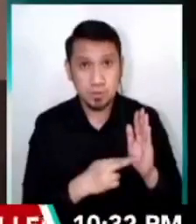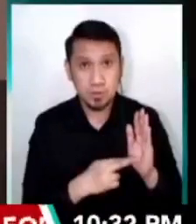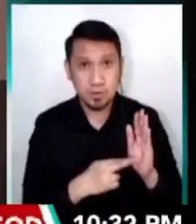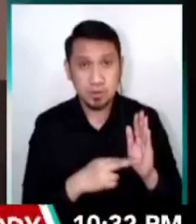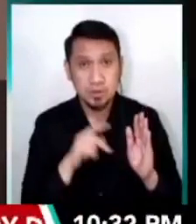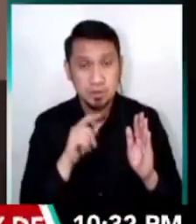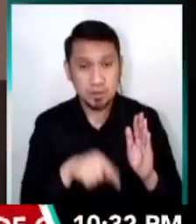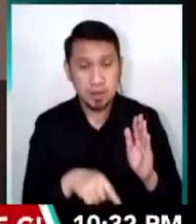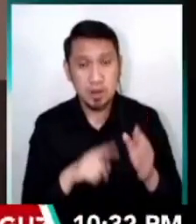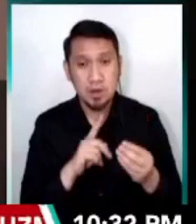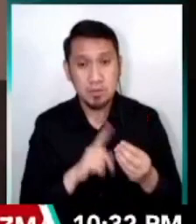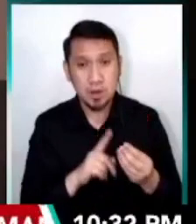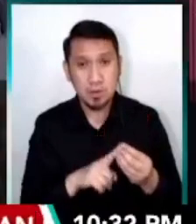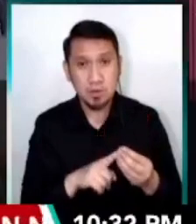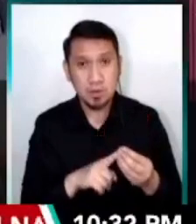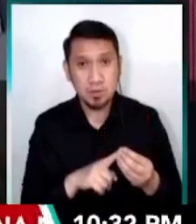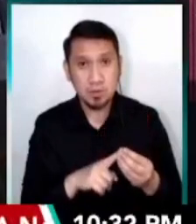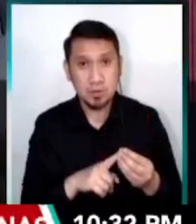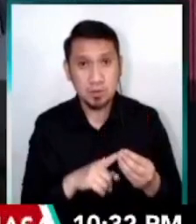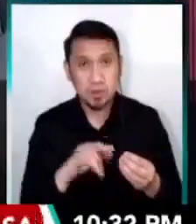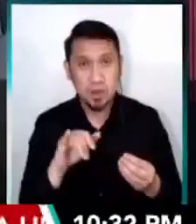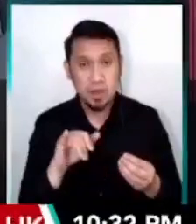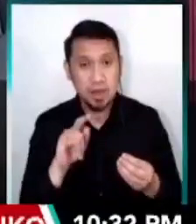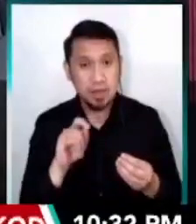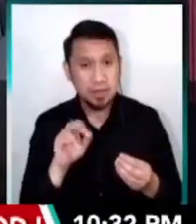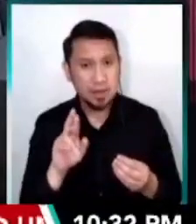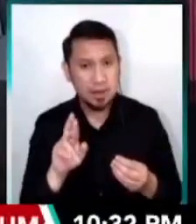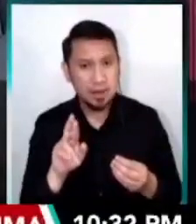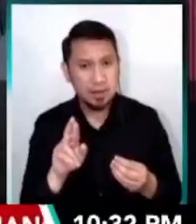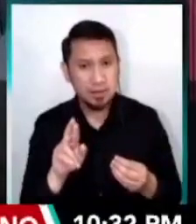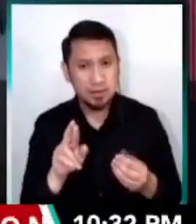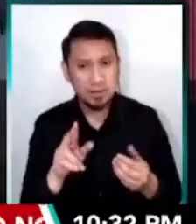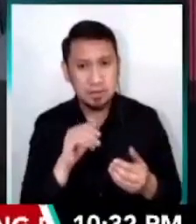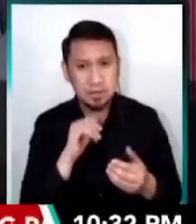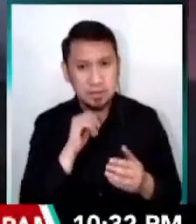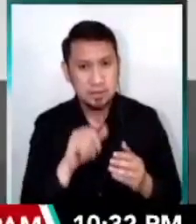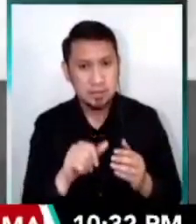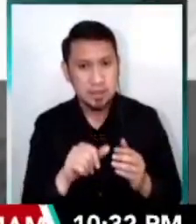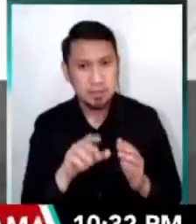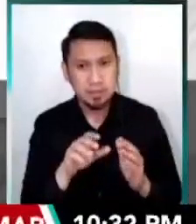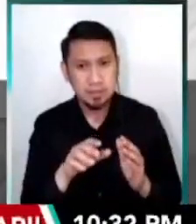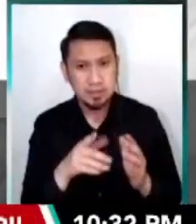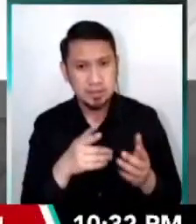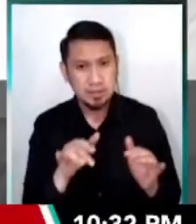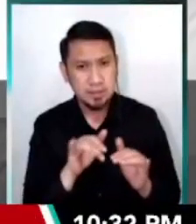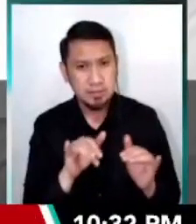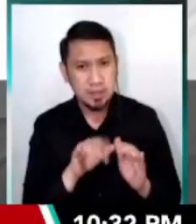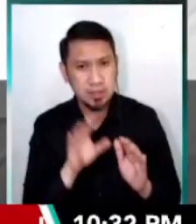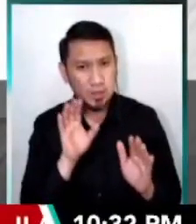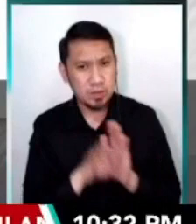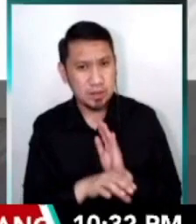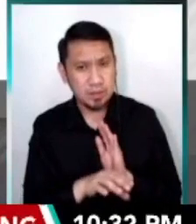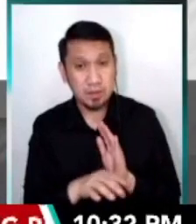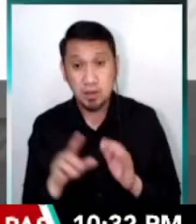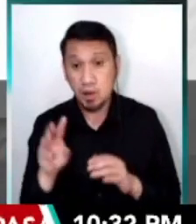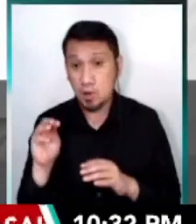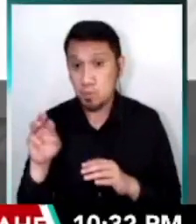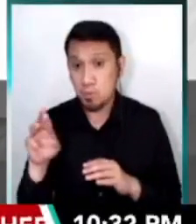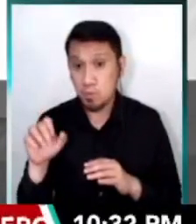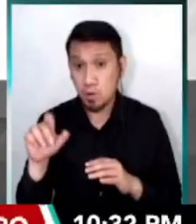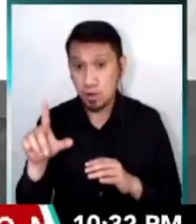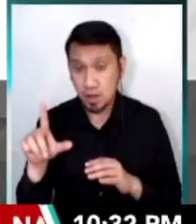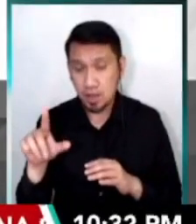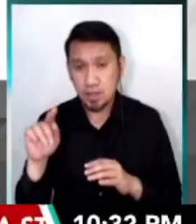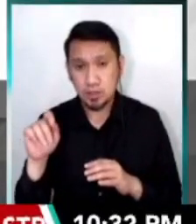kabiguang maghain ng income tax returns ay hindi maituturing na krimeng may moral turpitude. May moral turpitude daw kung ang isang bagay